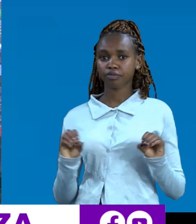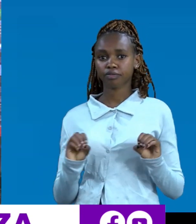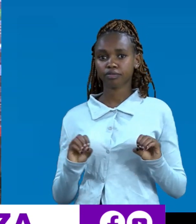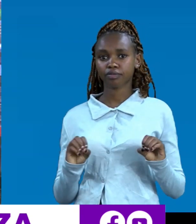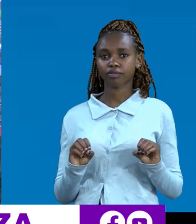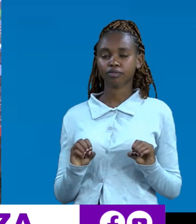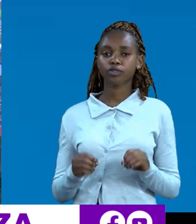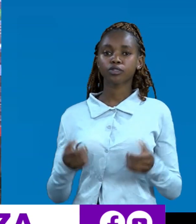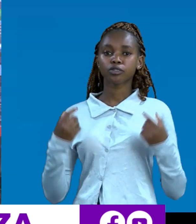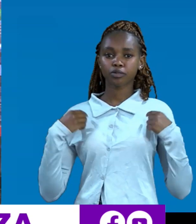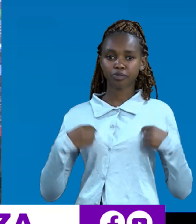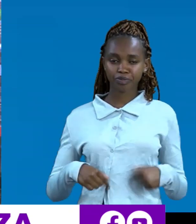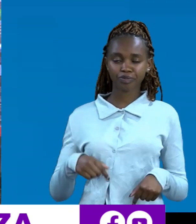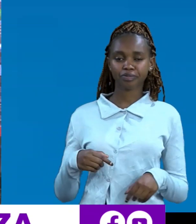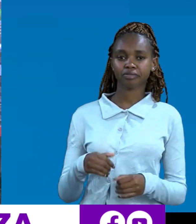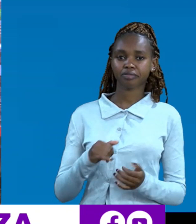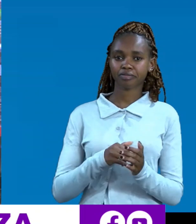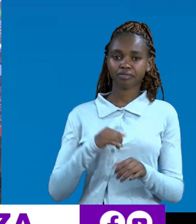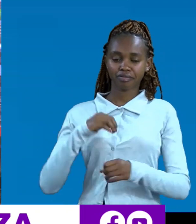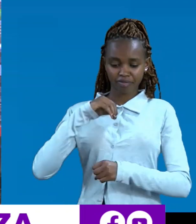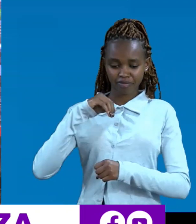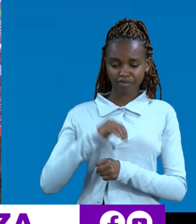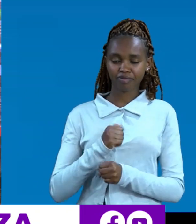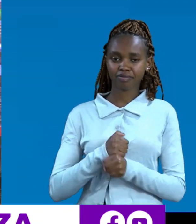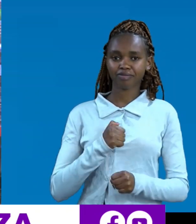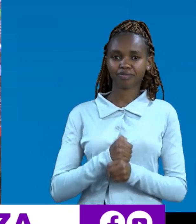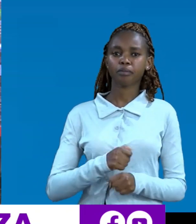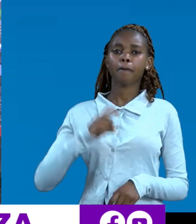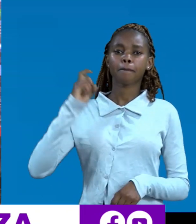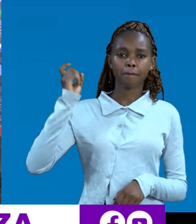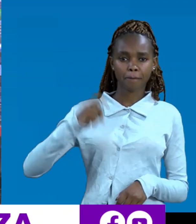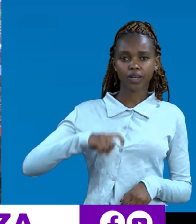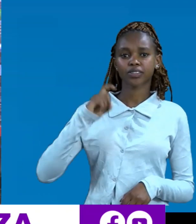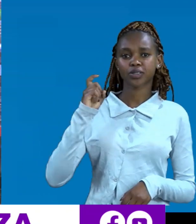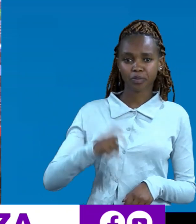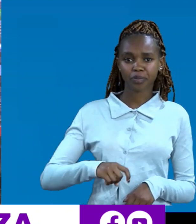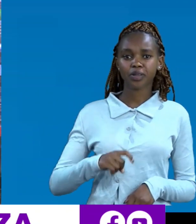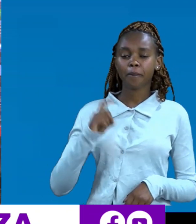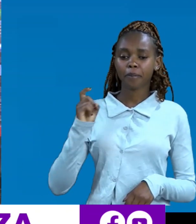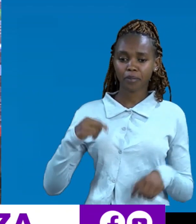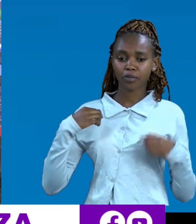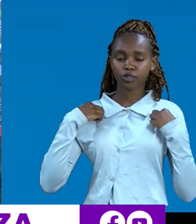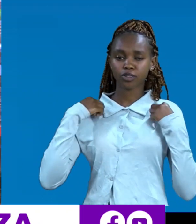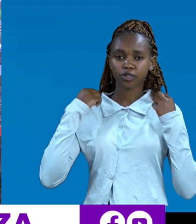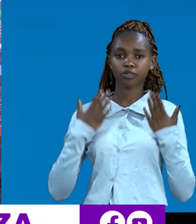hadi kwa kazi. Manze. Lazima. Lazima uniform kila mahali.